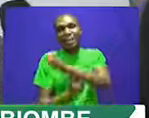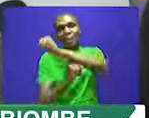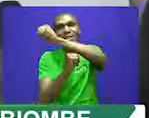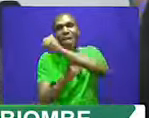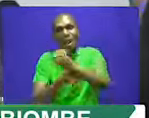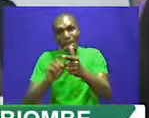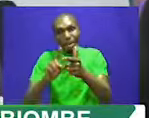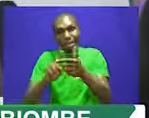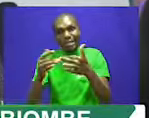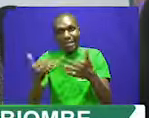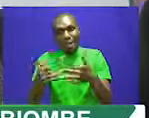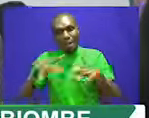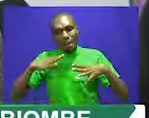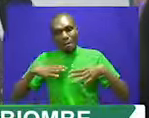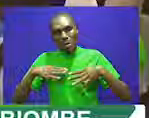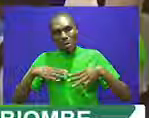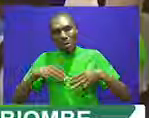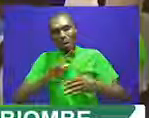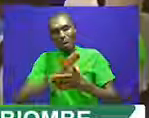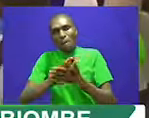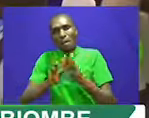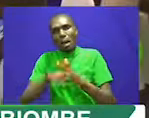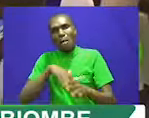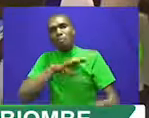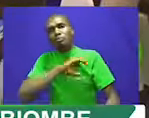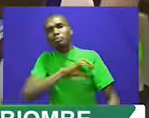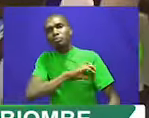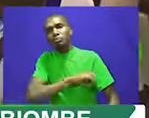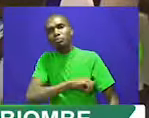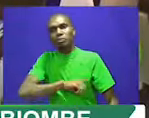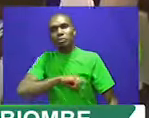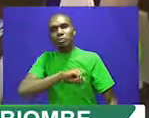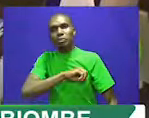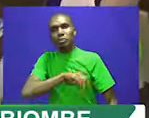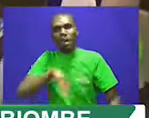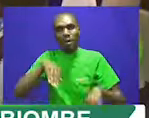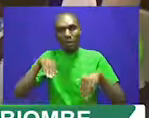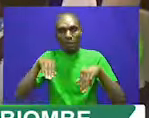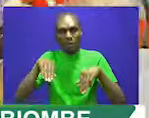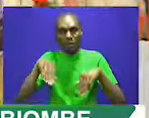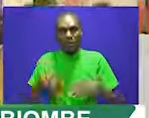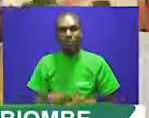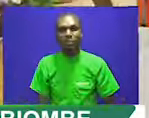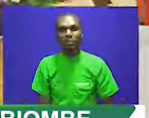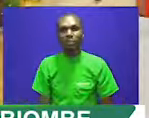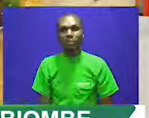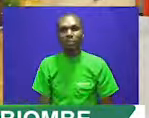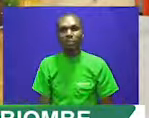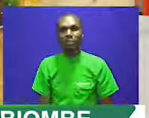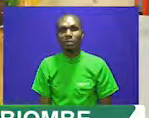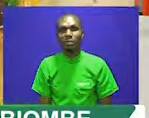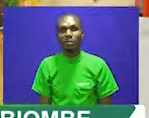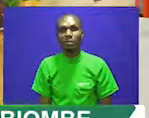nga ba lembereli yake. Ingo ripote liga taseni Ndizi TV, lietaliane Mildred Momanyi.